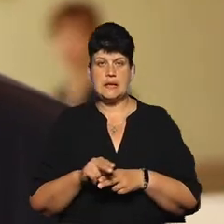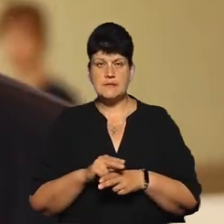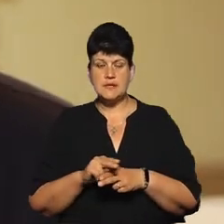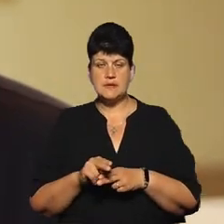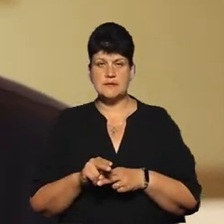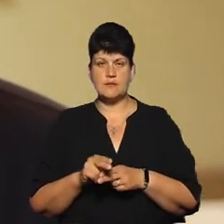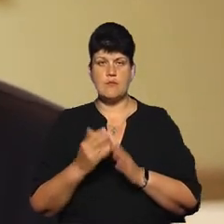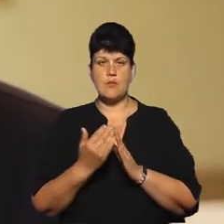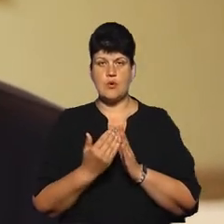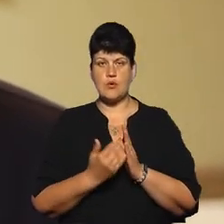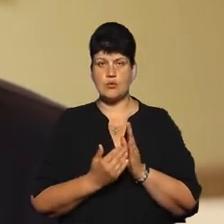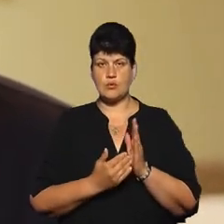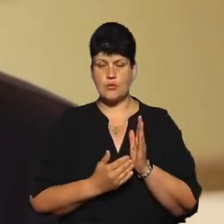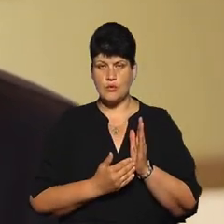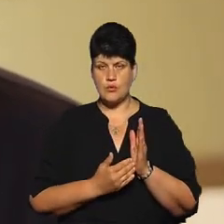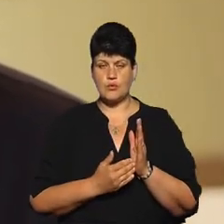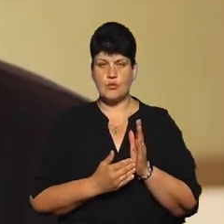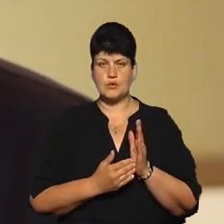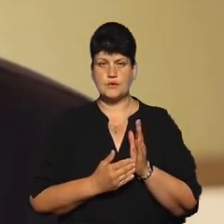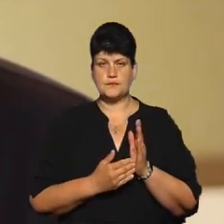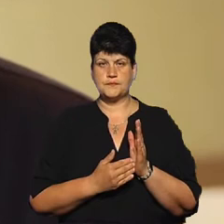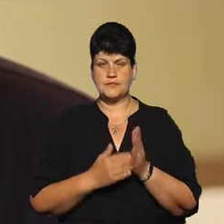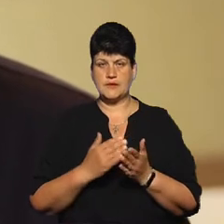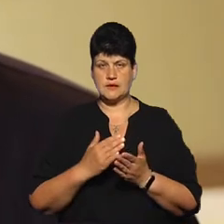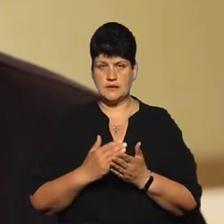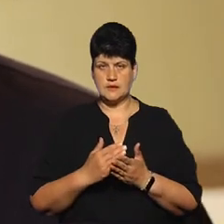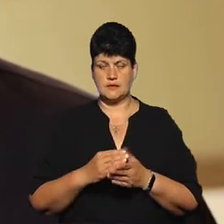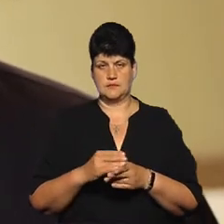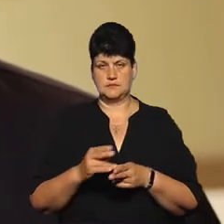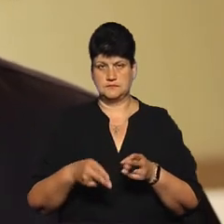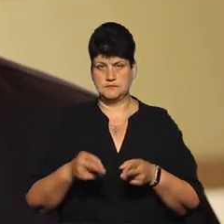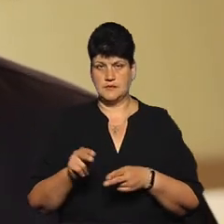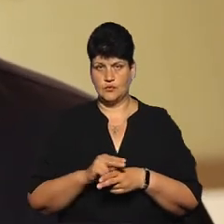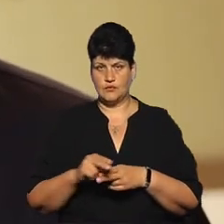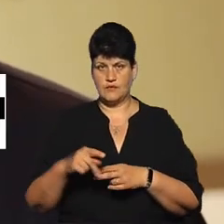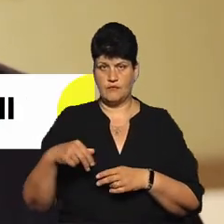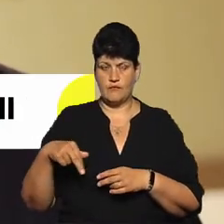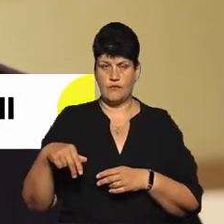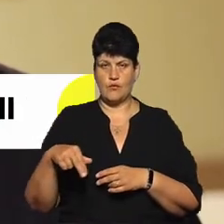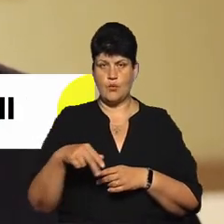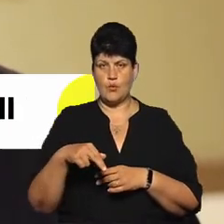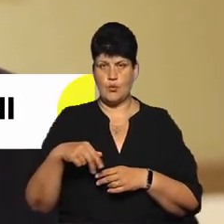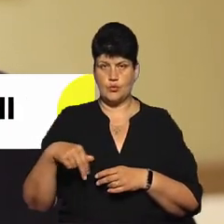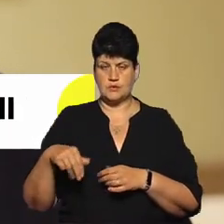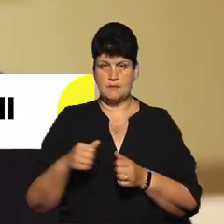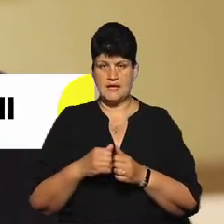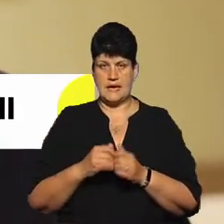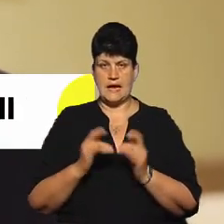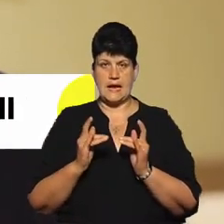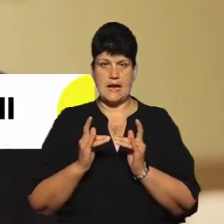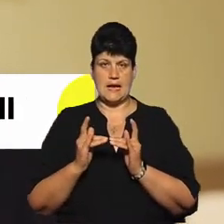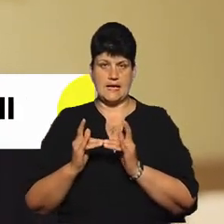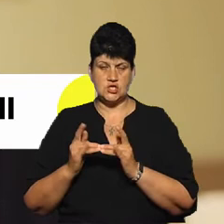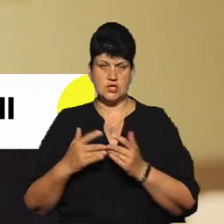Відповідно протоколу до імуносупресивної терапії. Він ходить по реанімації біля ліжка, активізований,